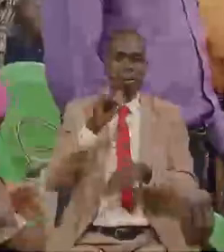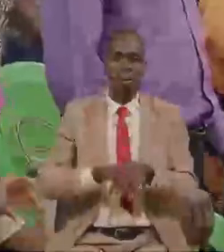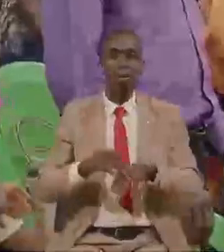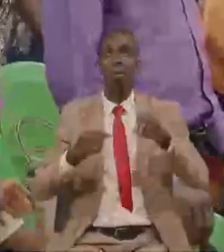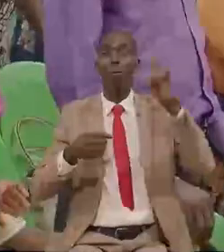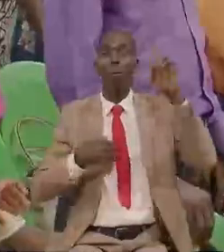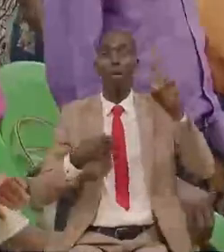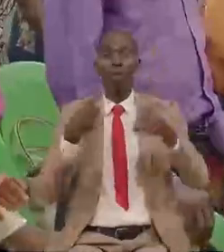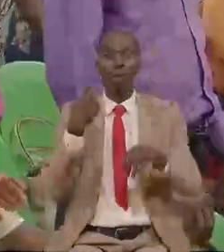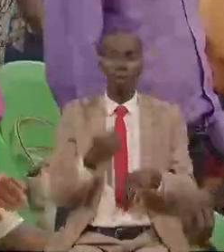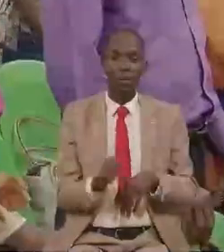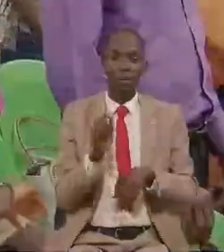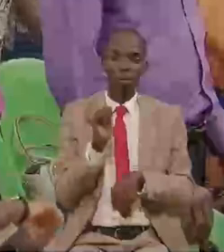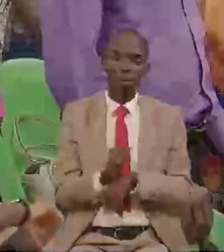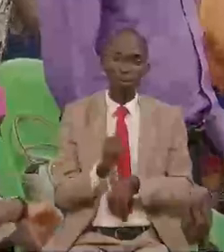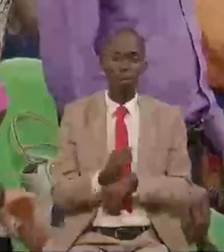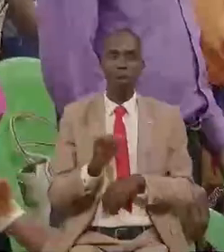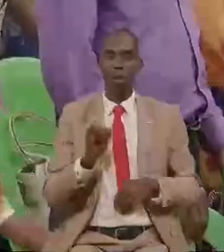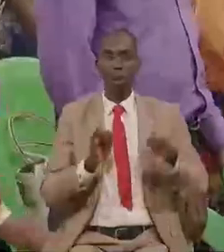fera les œuvres que je fais.